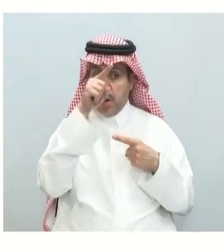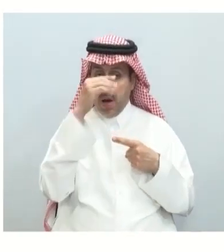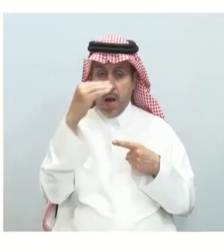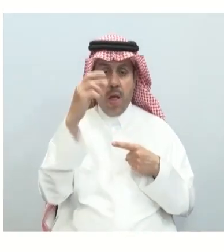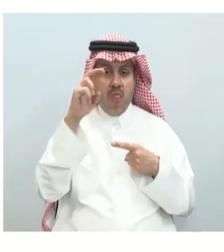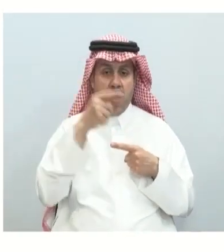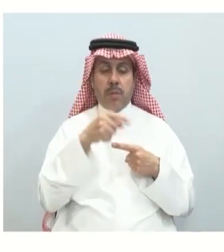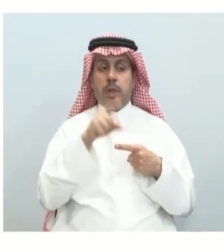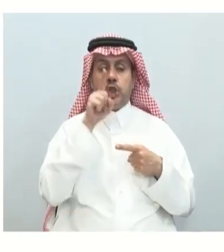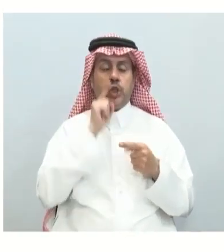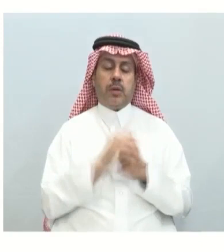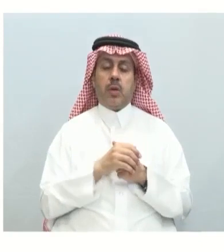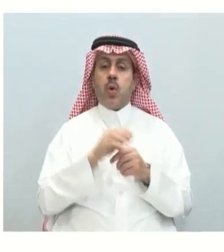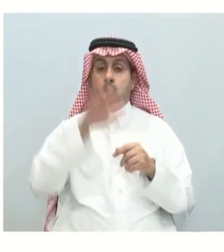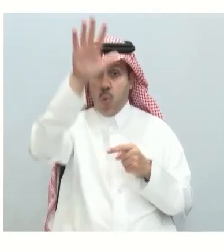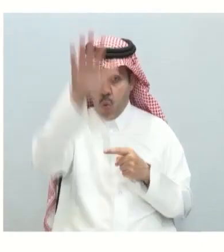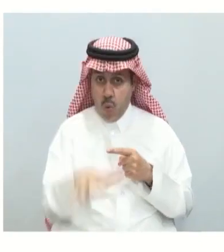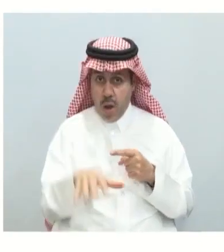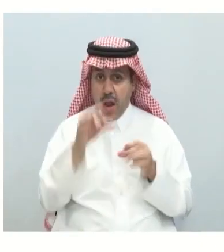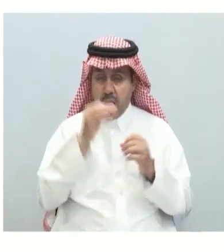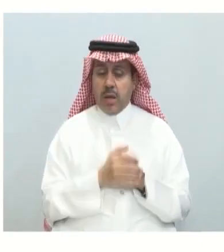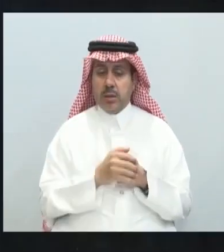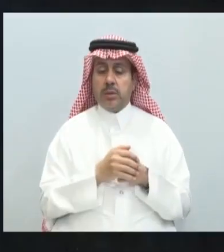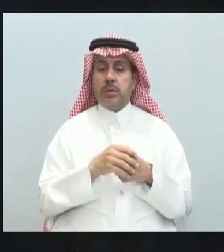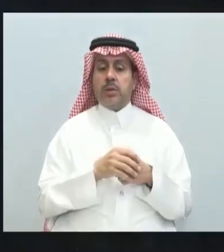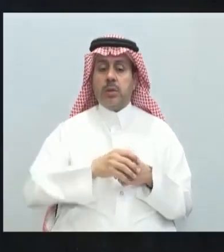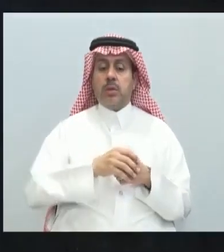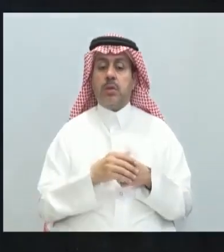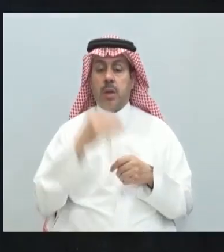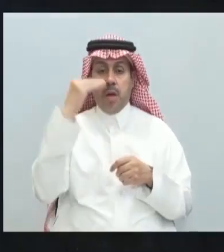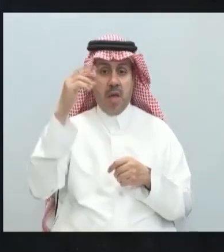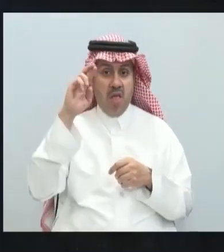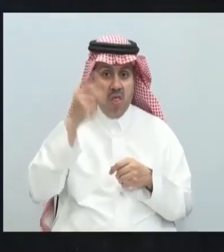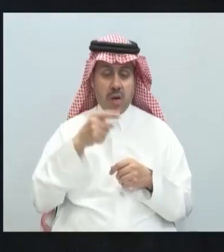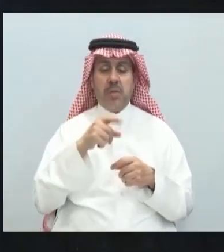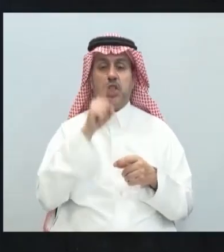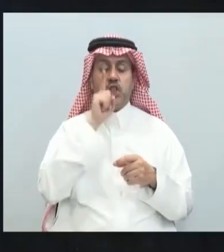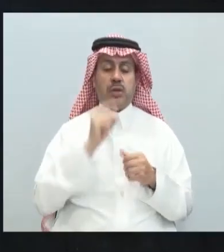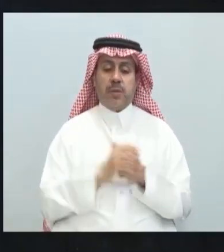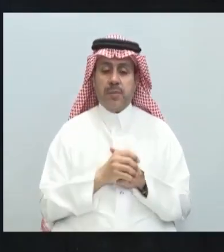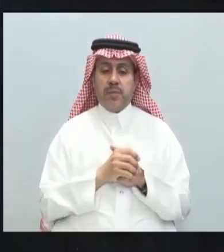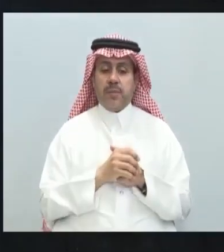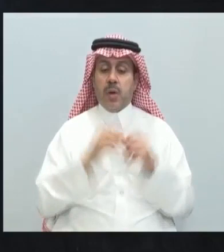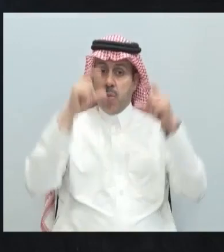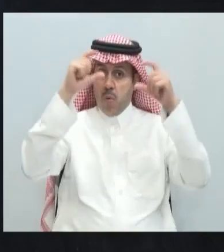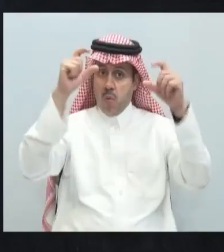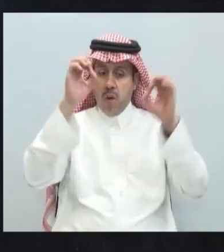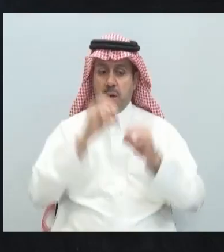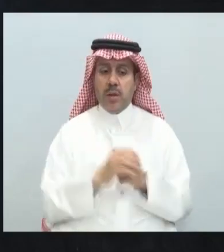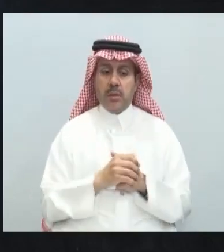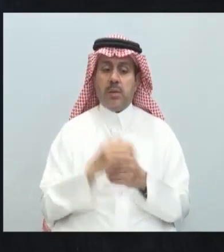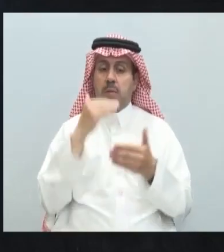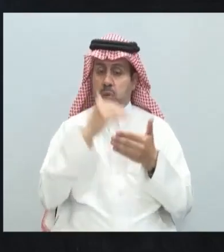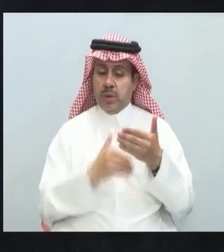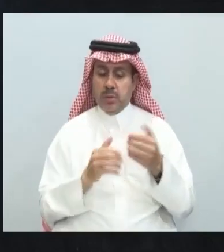وكيده يعني ان الايات كلها وهذا يدل على ان السوره لها موضوعات وهذا الموضوع له ايات متعدده